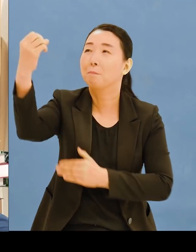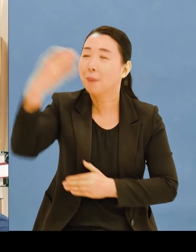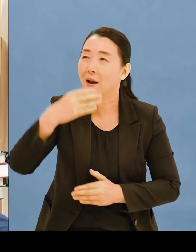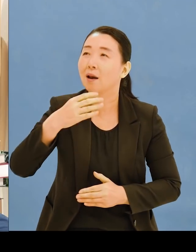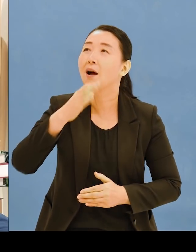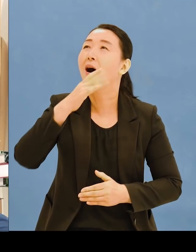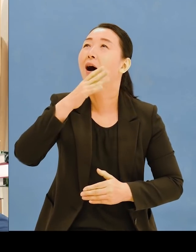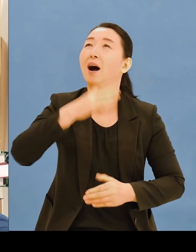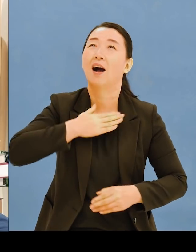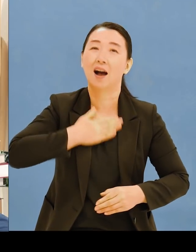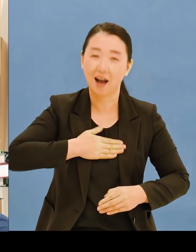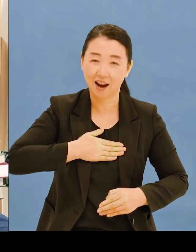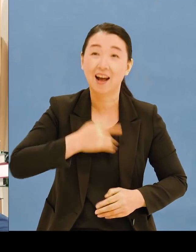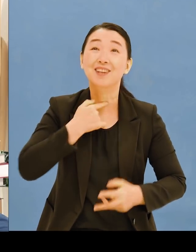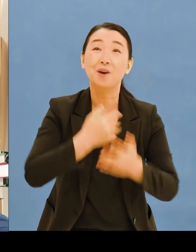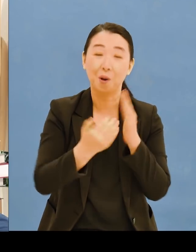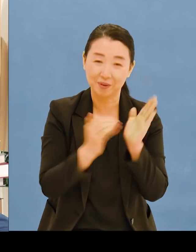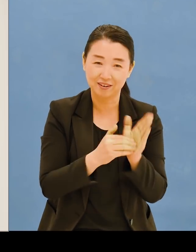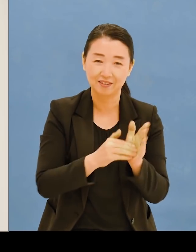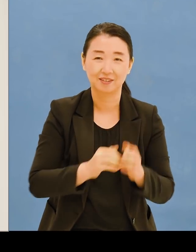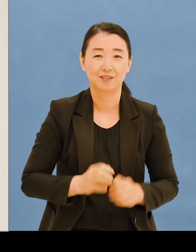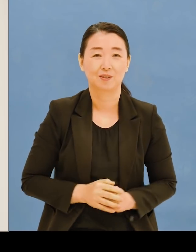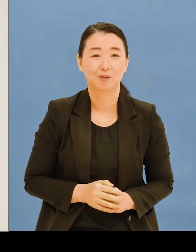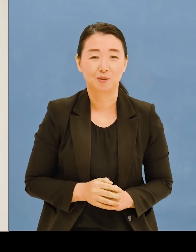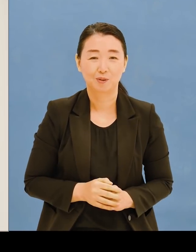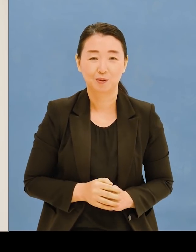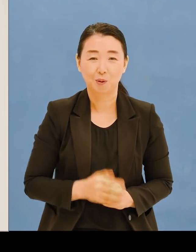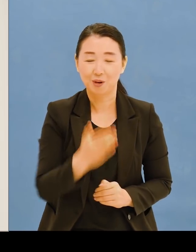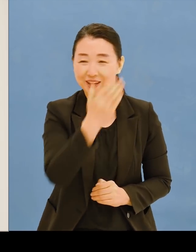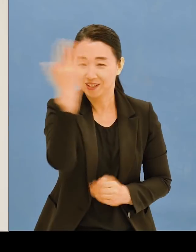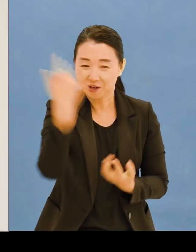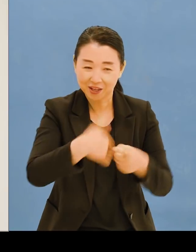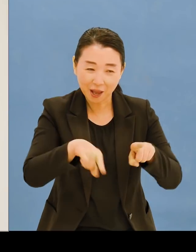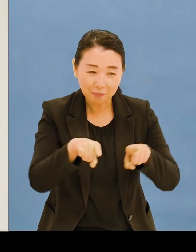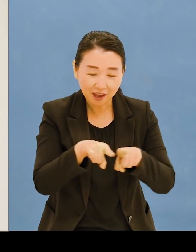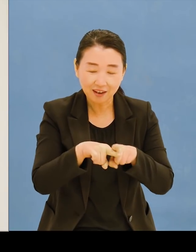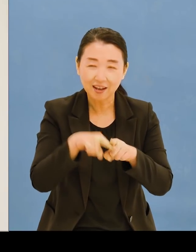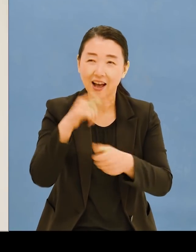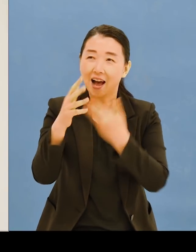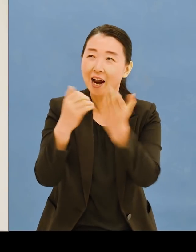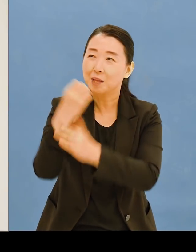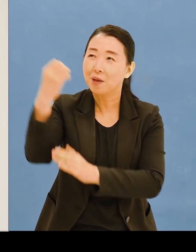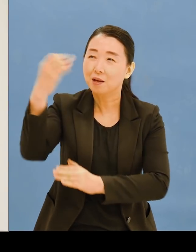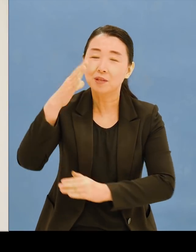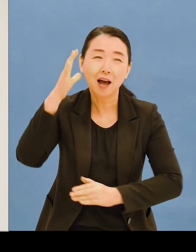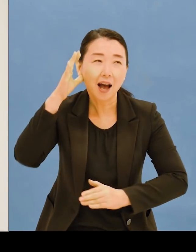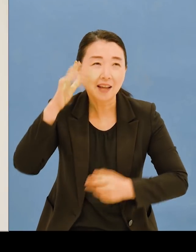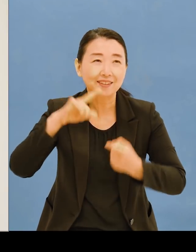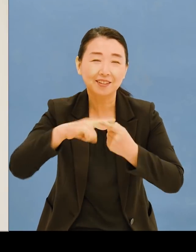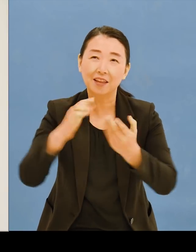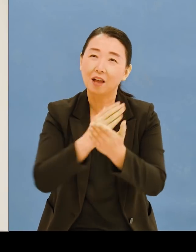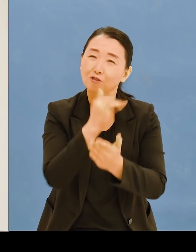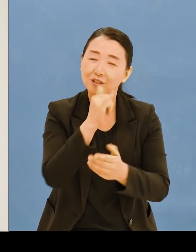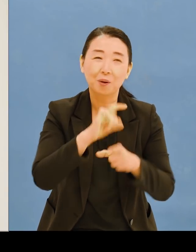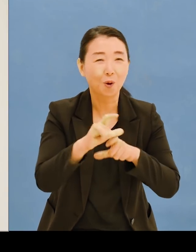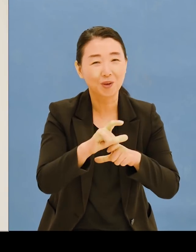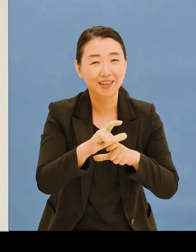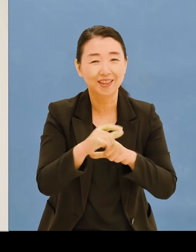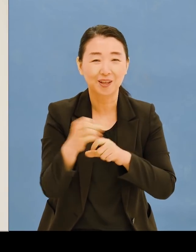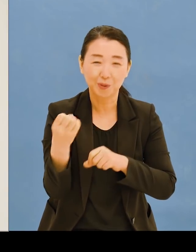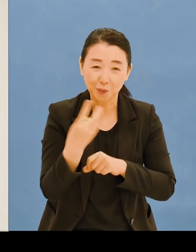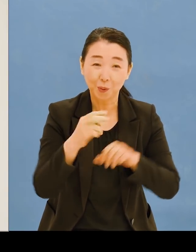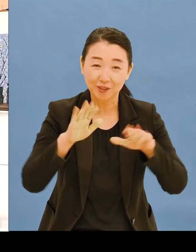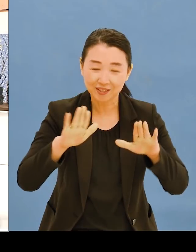있다는 거를 좀 경험을 하면서 어떻게 하면 우리 청년들과 함께 그런 부분을 나눌 수 있을까 네, 네. 고민을 했고 그래서